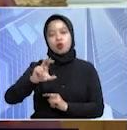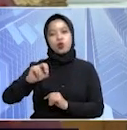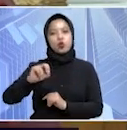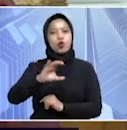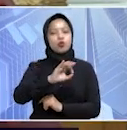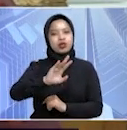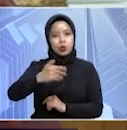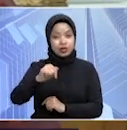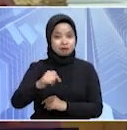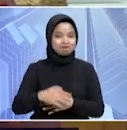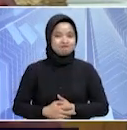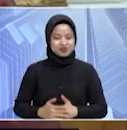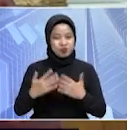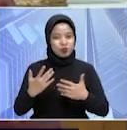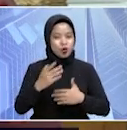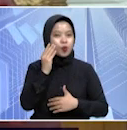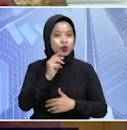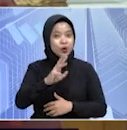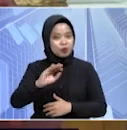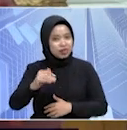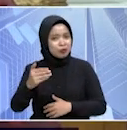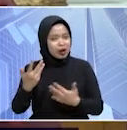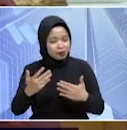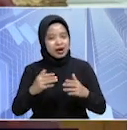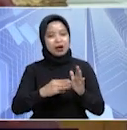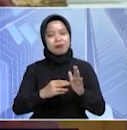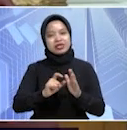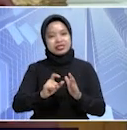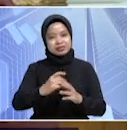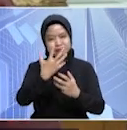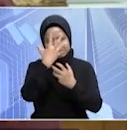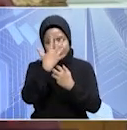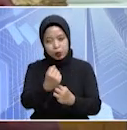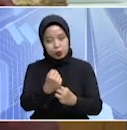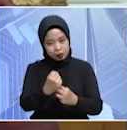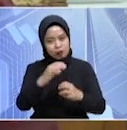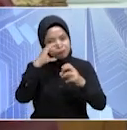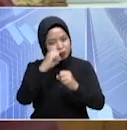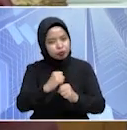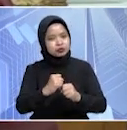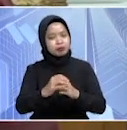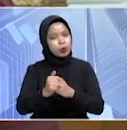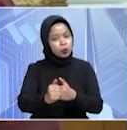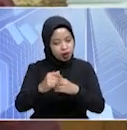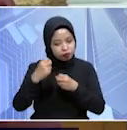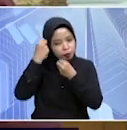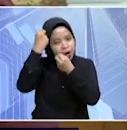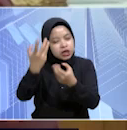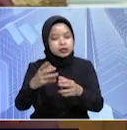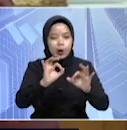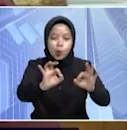Oktober tahun ini. Semoga di usia yang ke-30, MNC TV semakin matang, semakin banyak memberikan tayangan yang